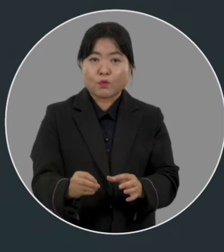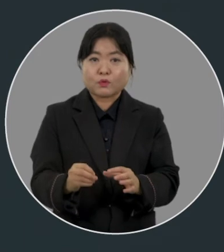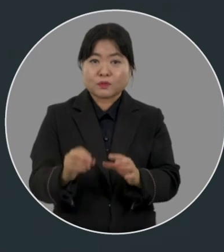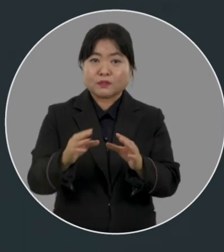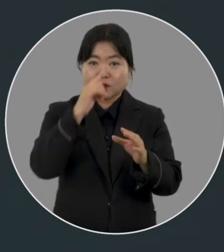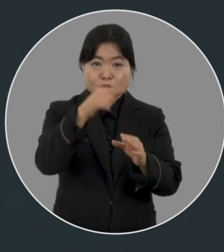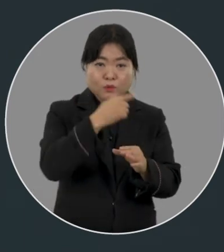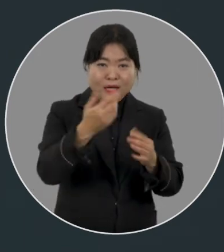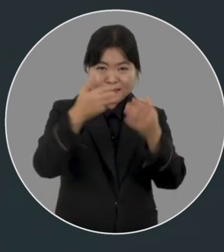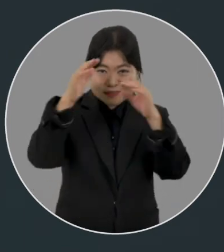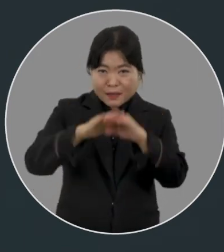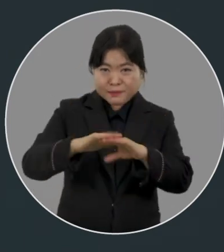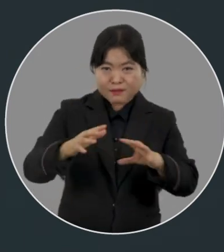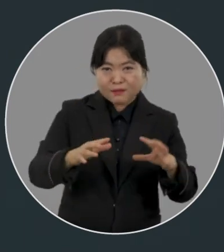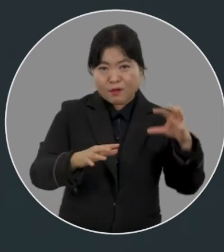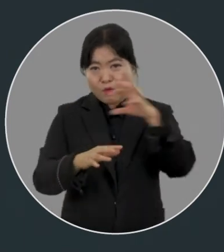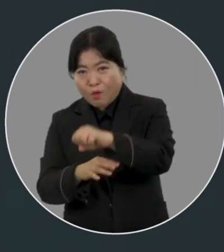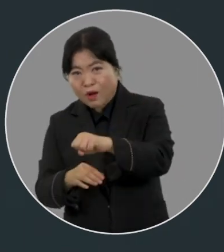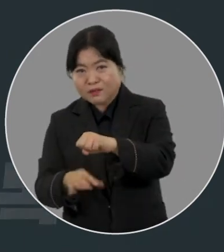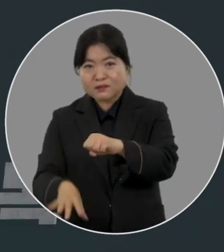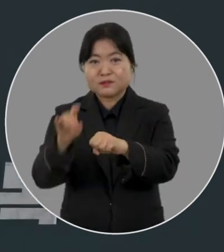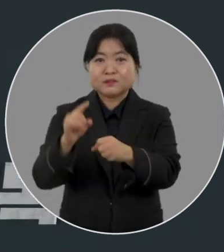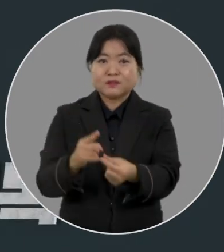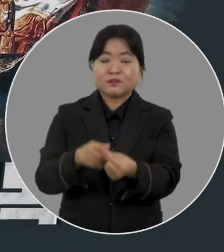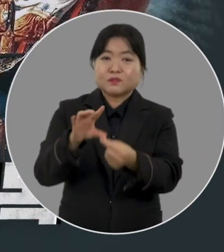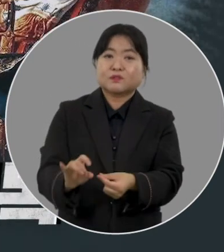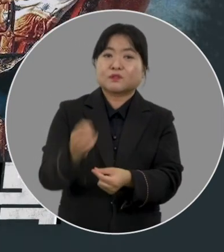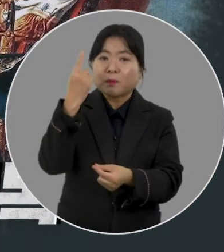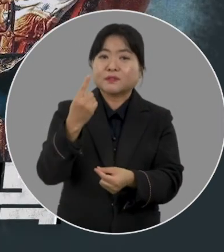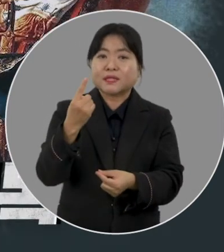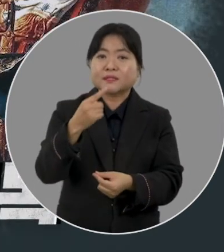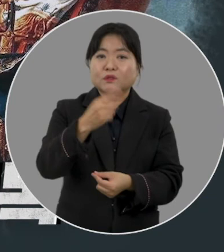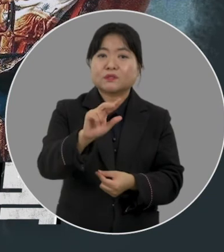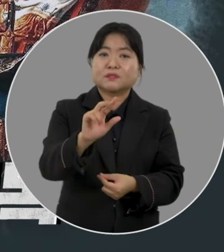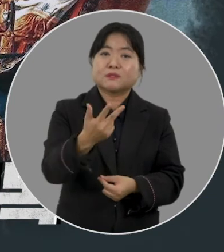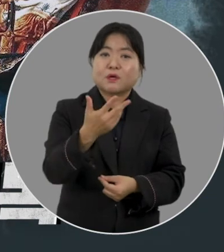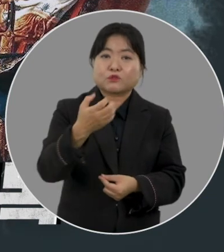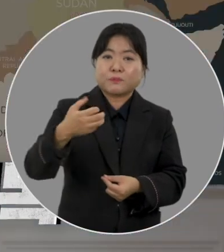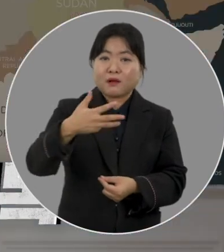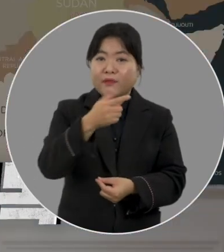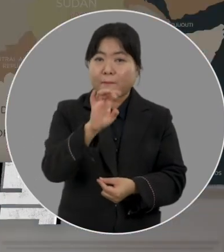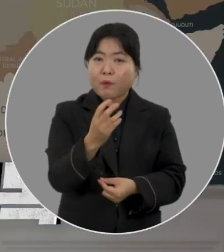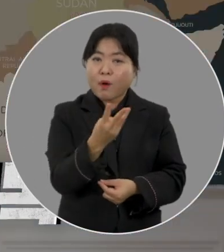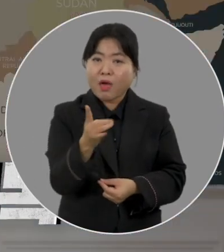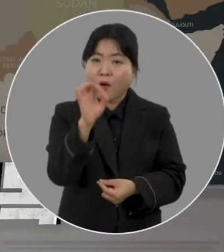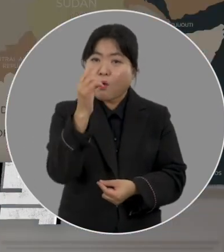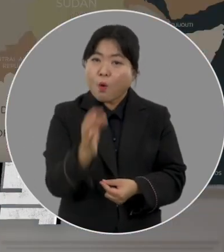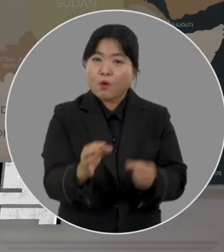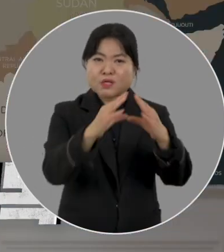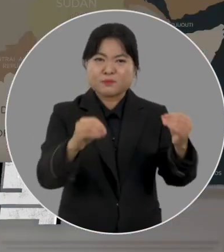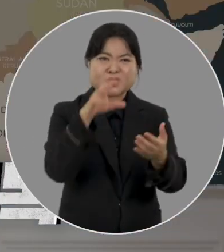거꾸로 지배하게 되는 첫 번째 신호탄을 1798년 나폴레옹의 이집트 정복으로 봅니다.